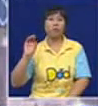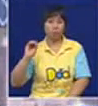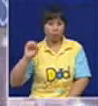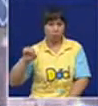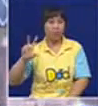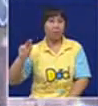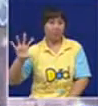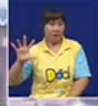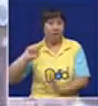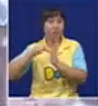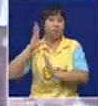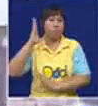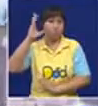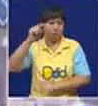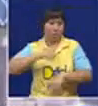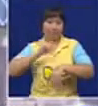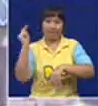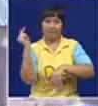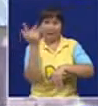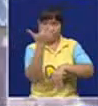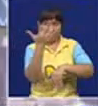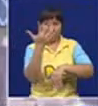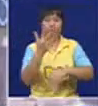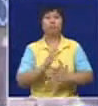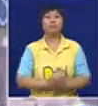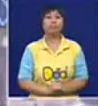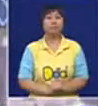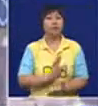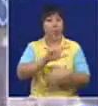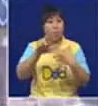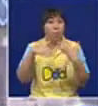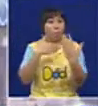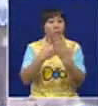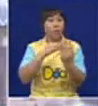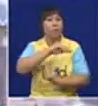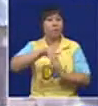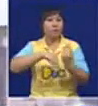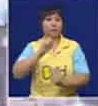มีผลวันพรุ่งนี้ตั้งแต่ตี5เป็นต้นไปค่ะทั้งหมดเป็นความเ